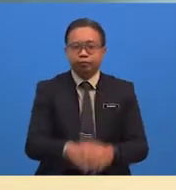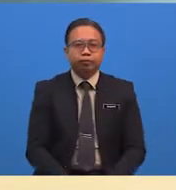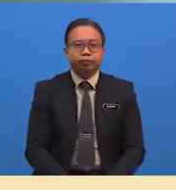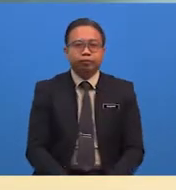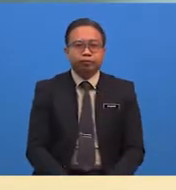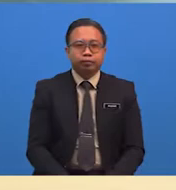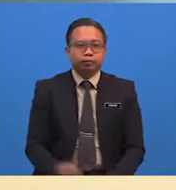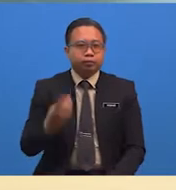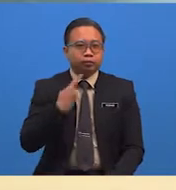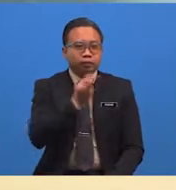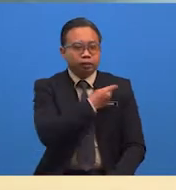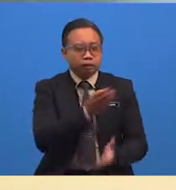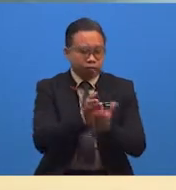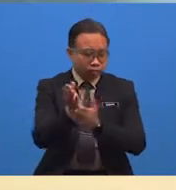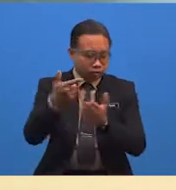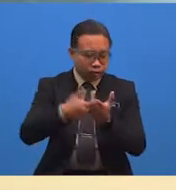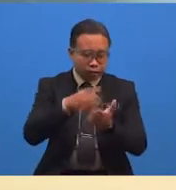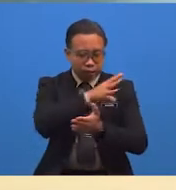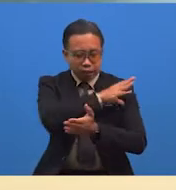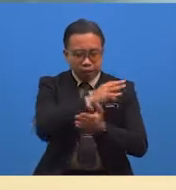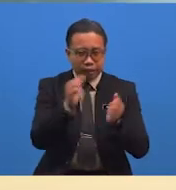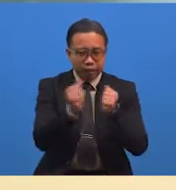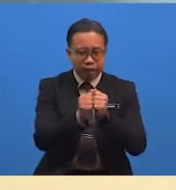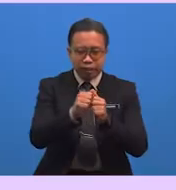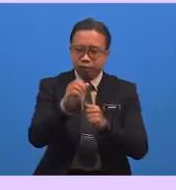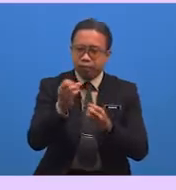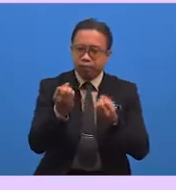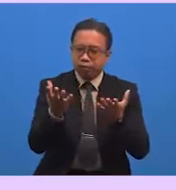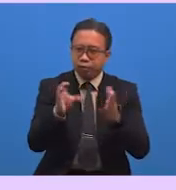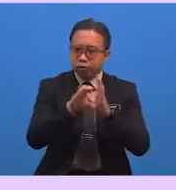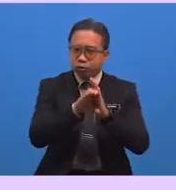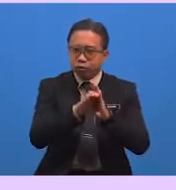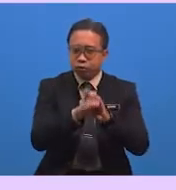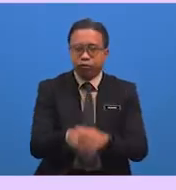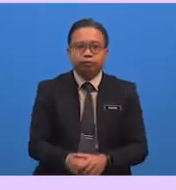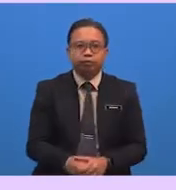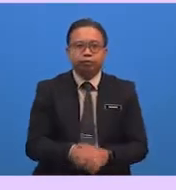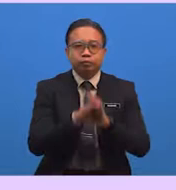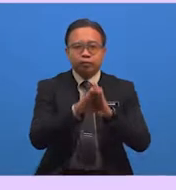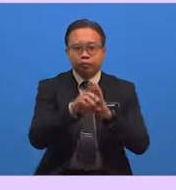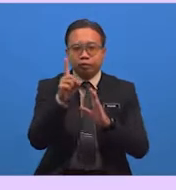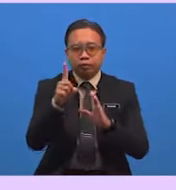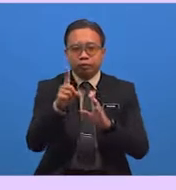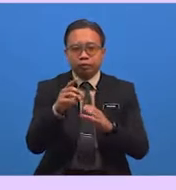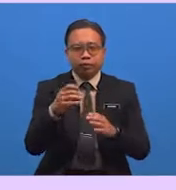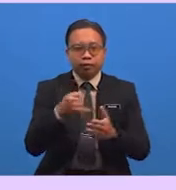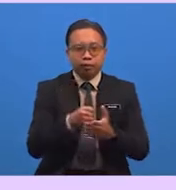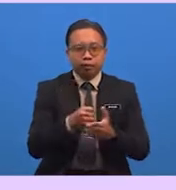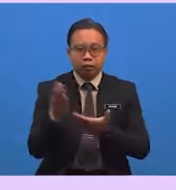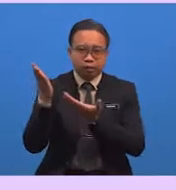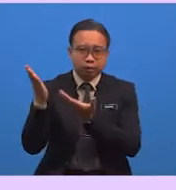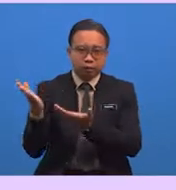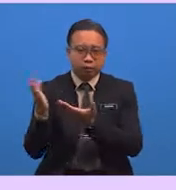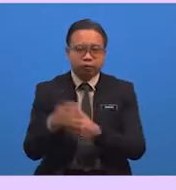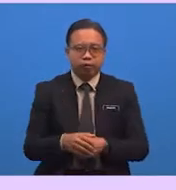kita teruskan lagi dengan beberapa contoh. Contoh pertama ini adalah